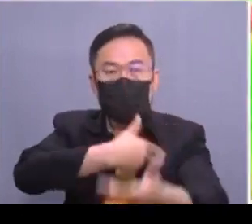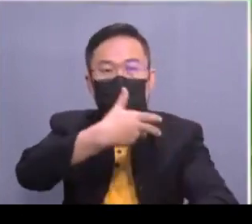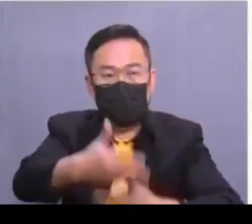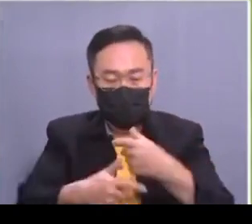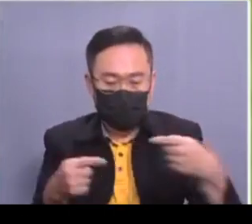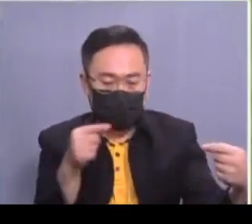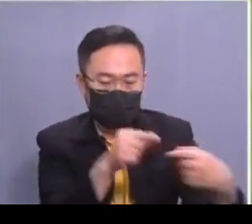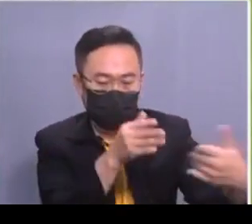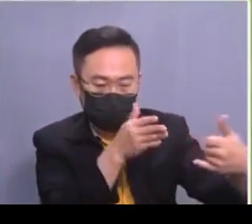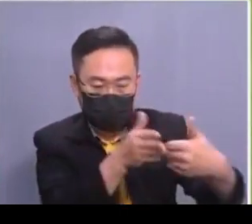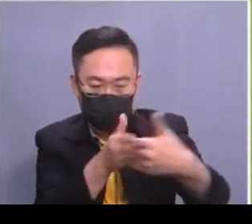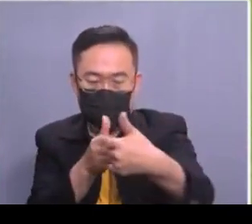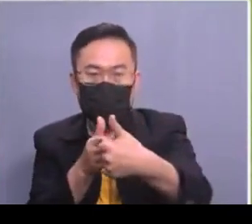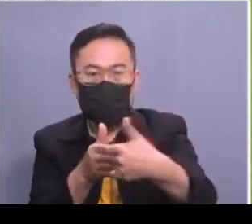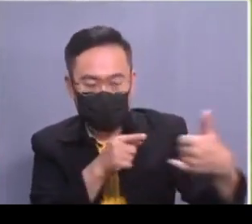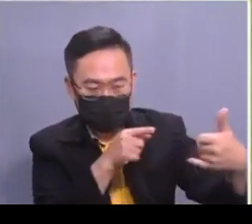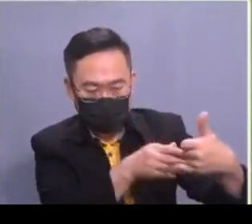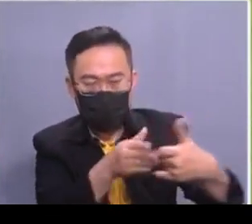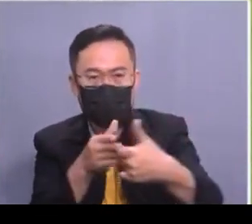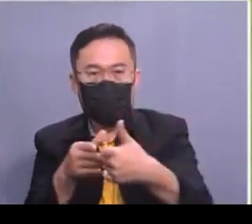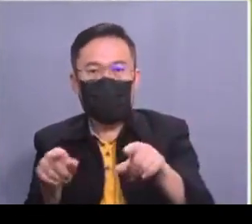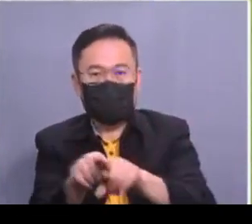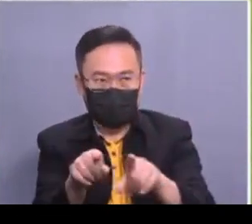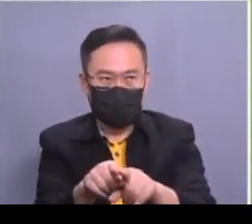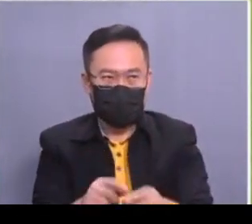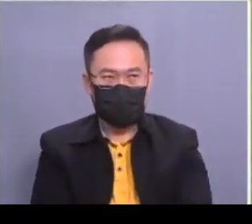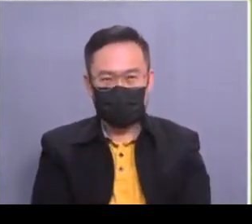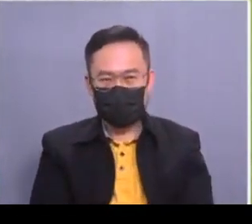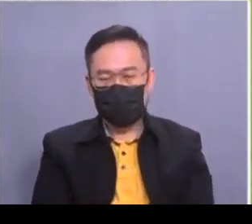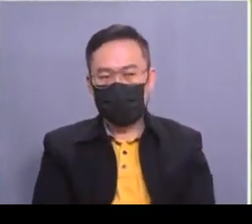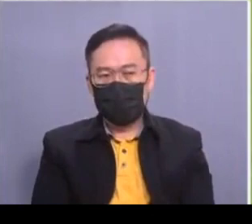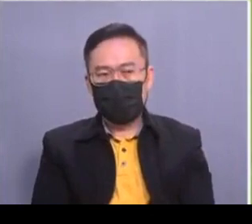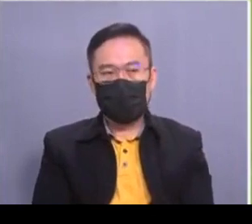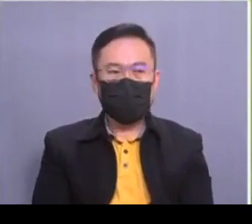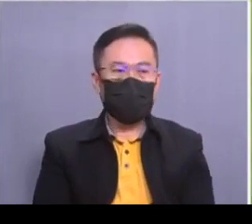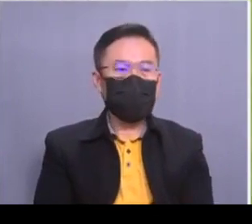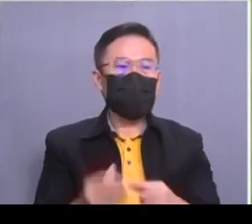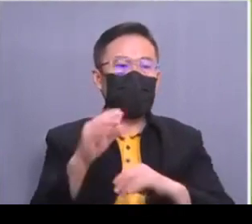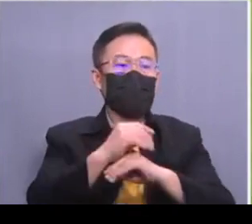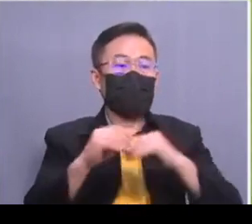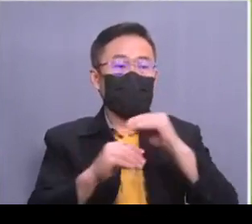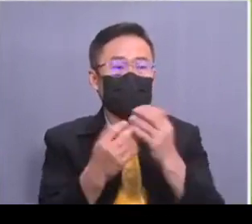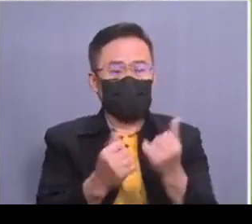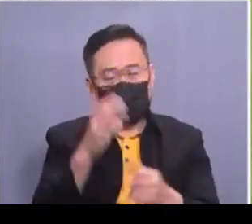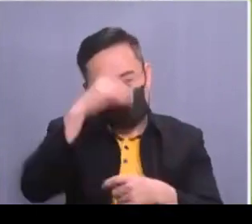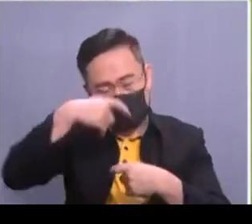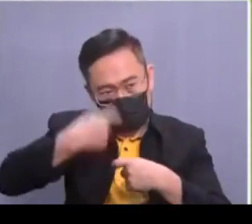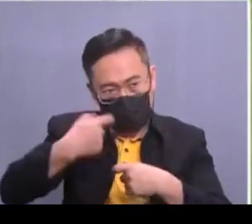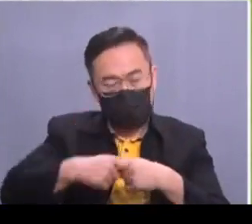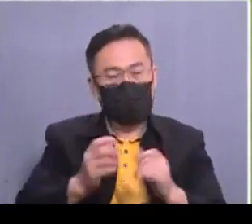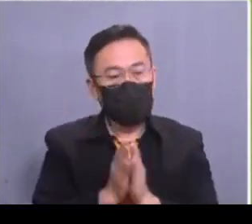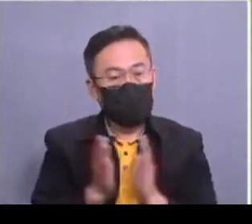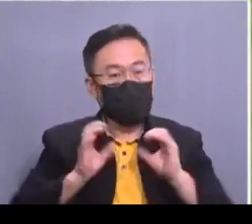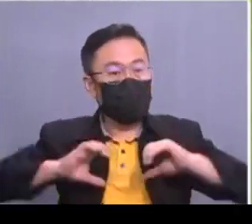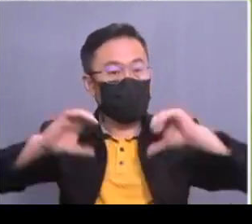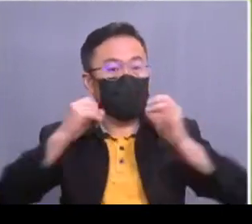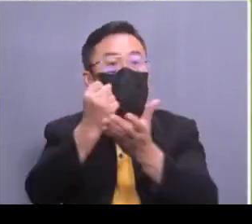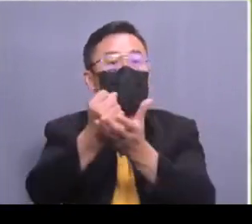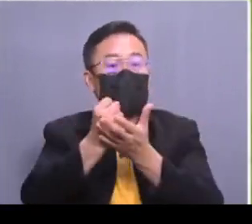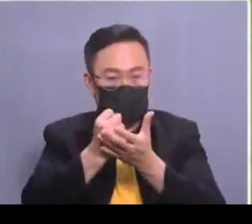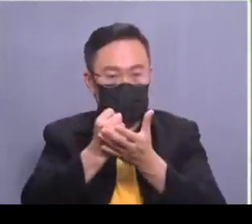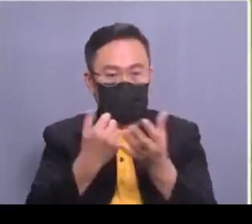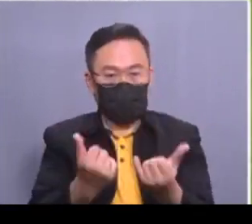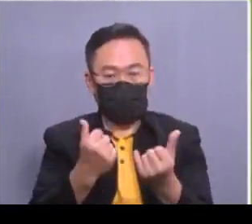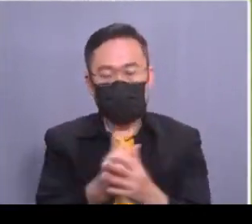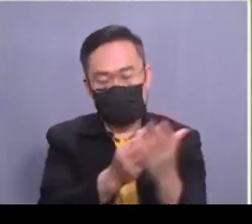ขา โครงการพวกนี้นะครับถ้ามาไม่ถึงมันเป็นโครงการที่แบบหายากครับต้องขอขอบคุณรัฐบาลจริงๆครับที่ช่วย